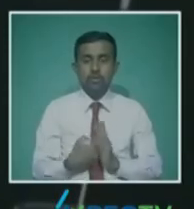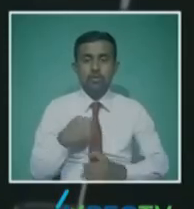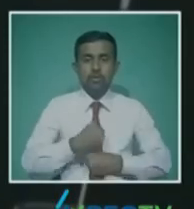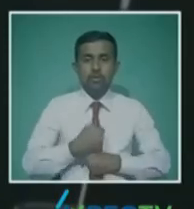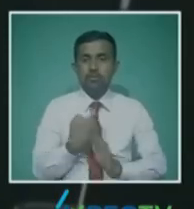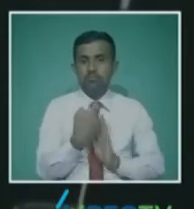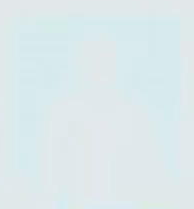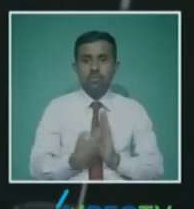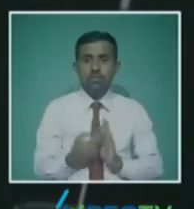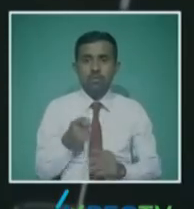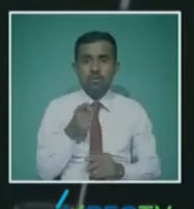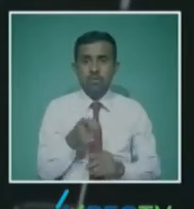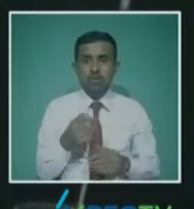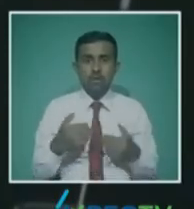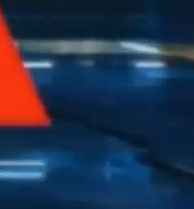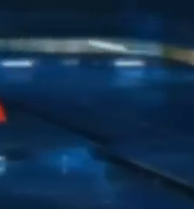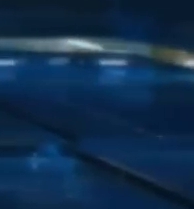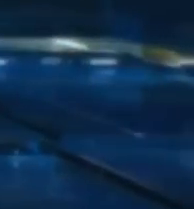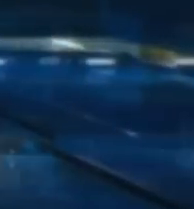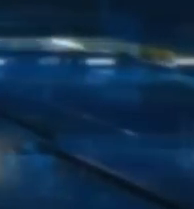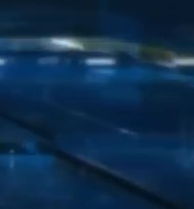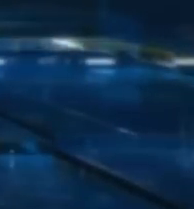ගහන චක්‍රලේඛන වලට අපිට වැඩ කරන්න බෑ.